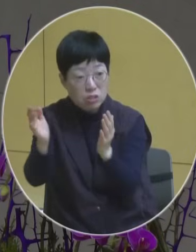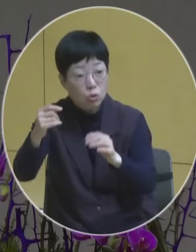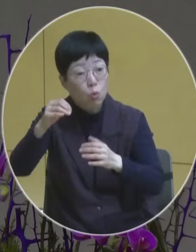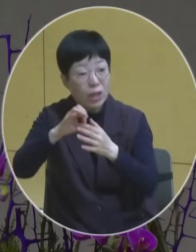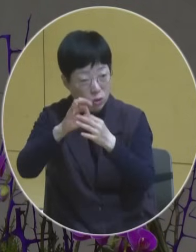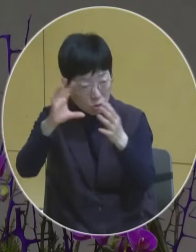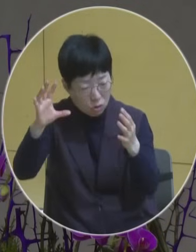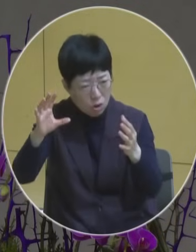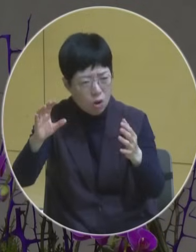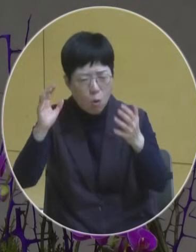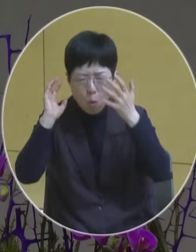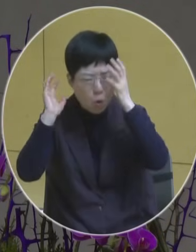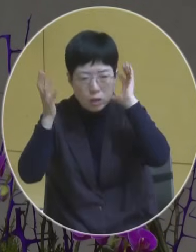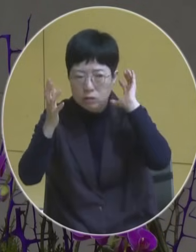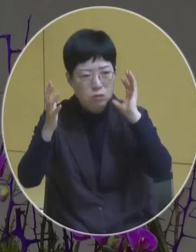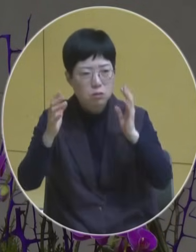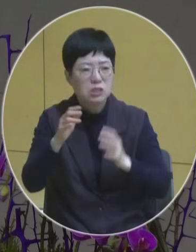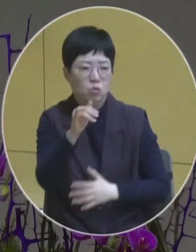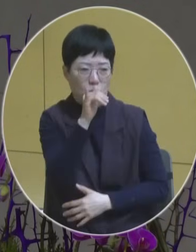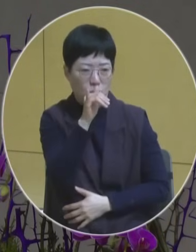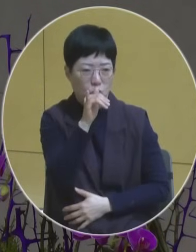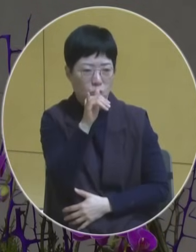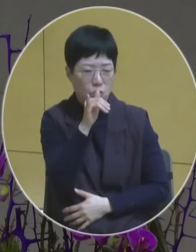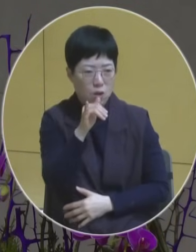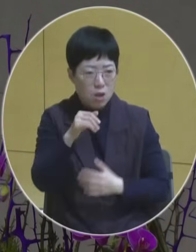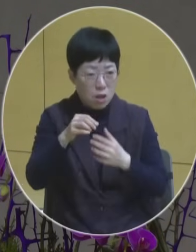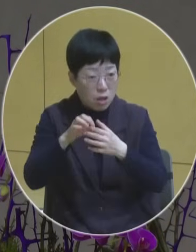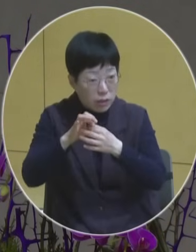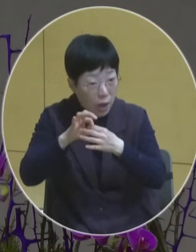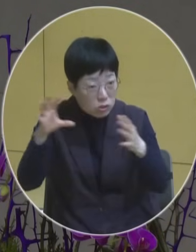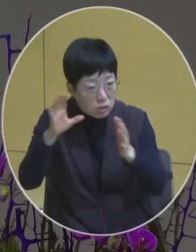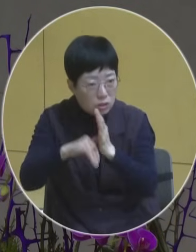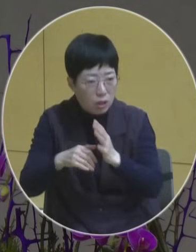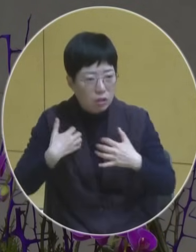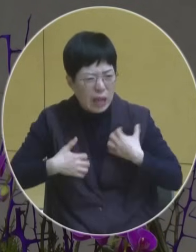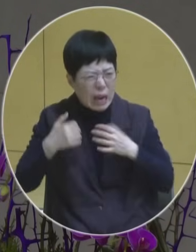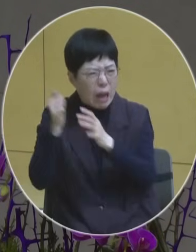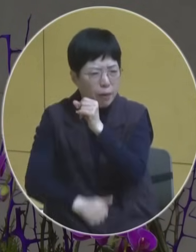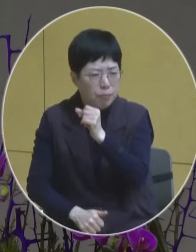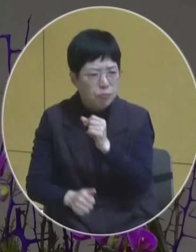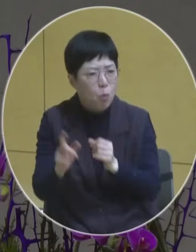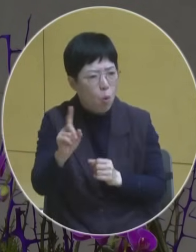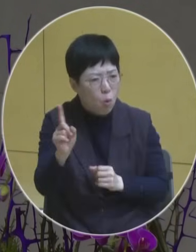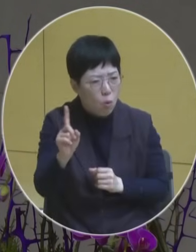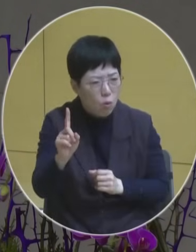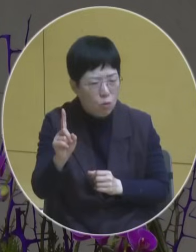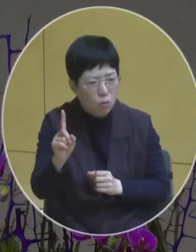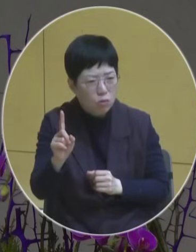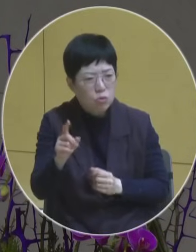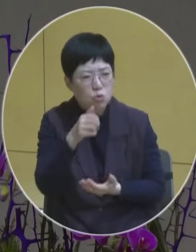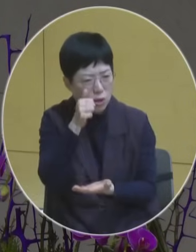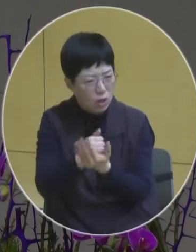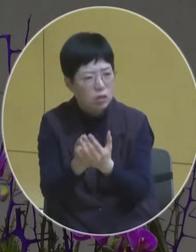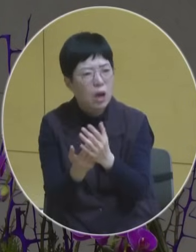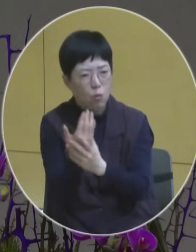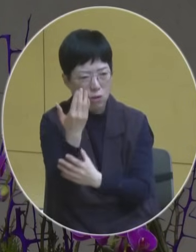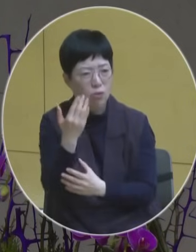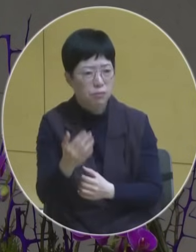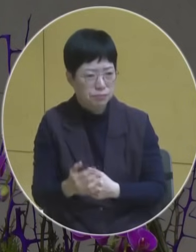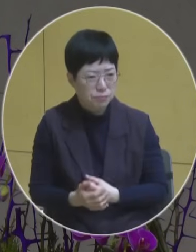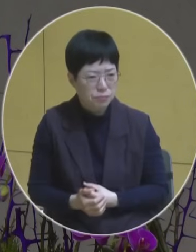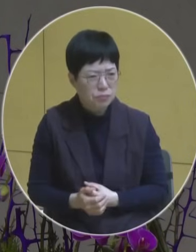예, 혼란이 우리들 속에 이어집니다. 깨어지면서 우리는 타락하기 시작합니다. 거기서부터 뭐가 나오지요? 죄가 나오기